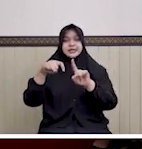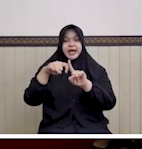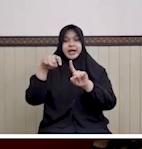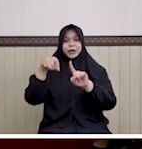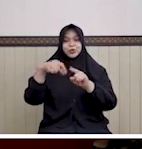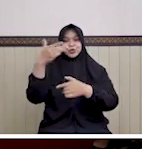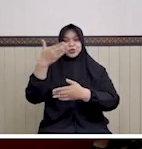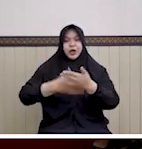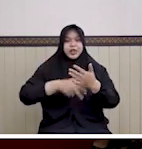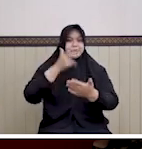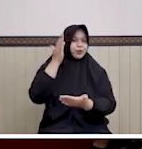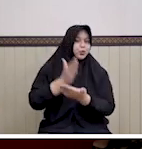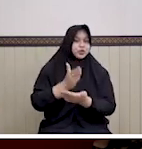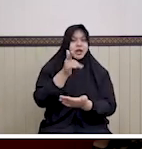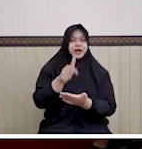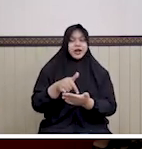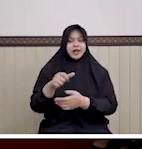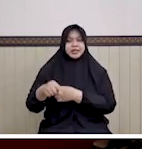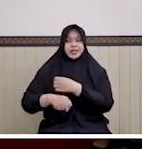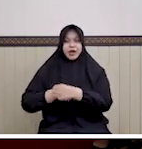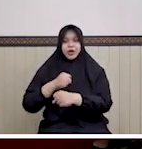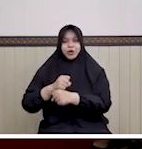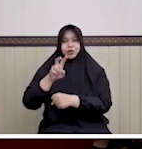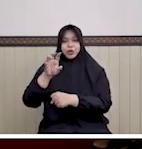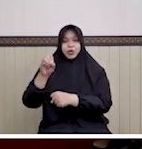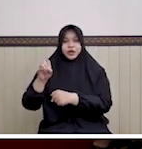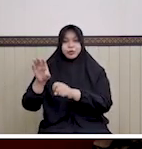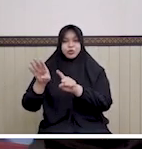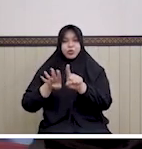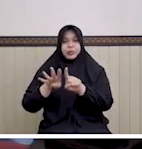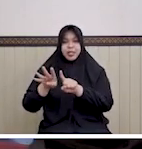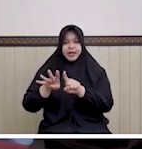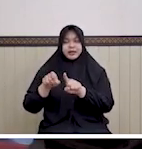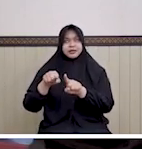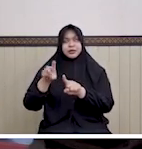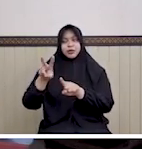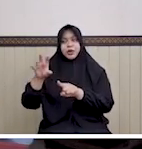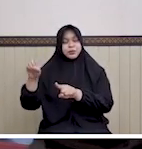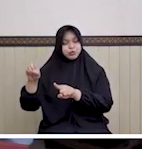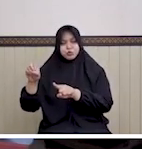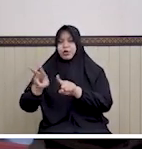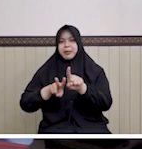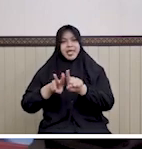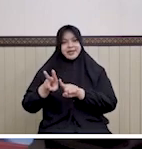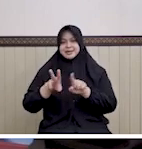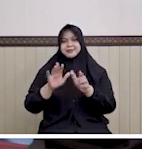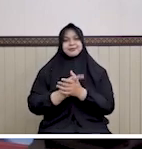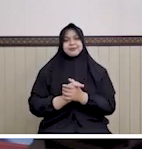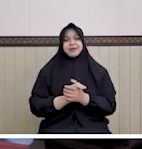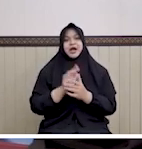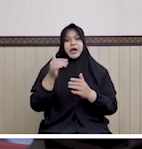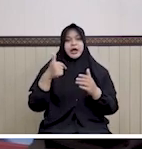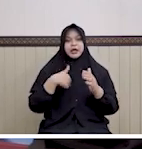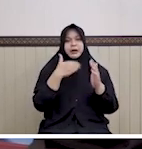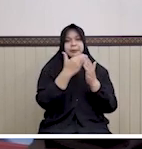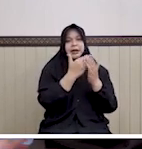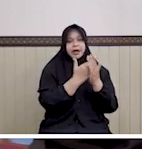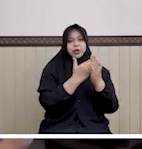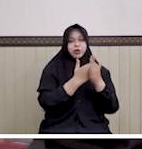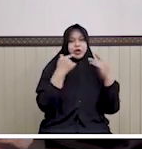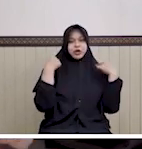di tahun 2004 2012 dong kita sudah ada Pergub Peraturan Gubernur waktu itu